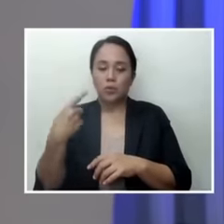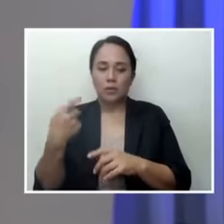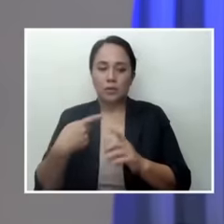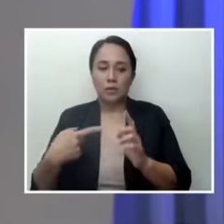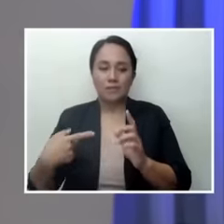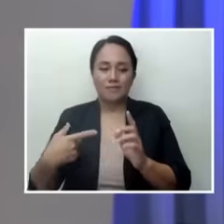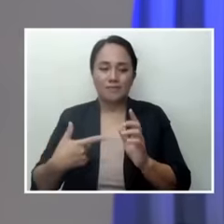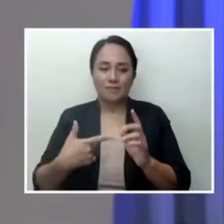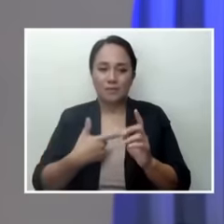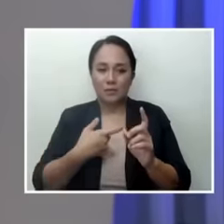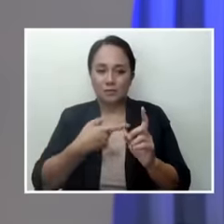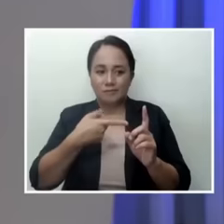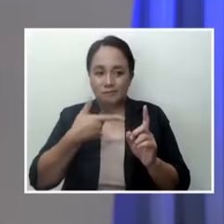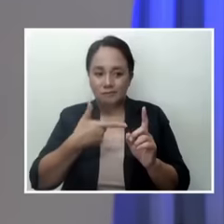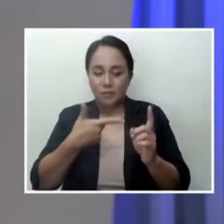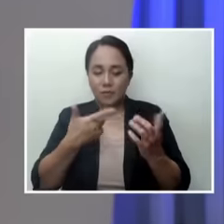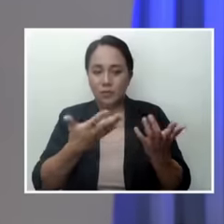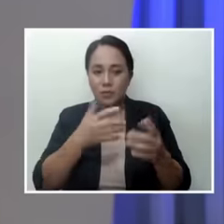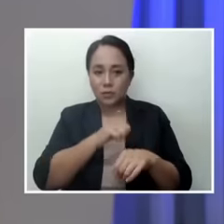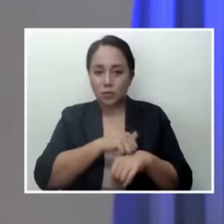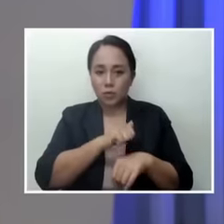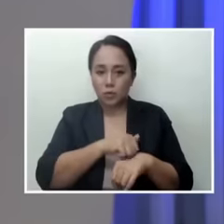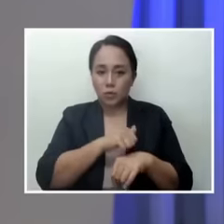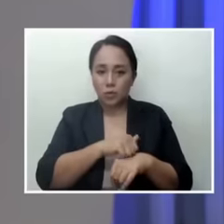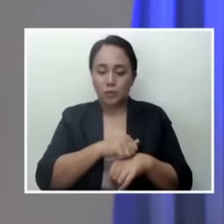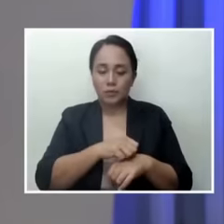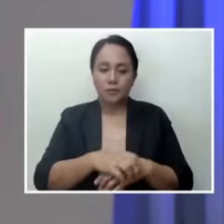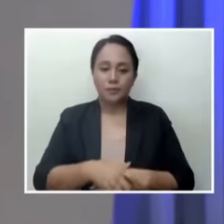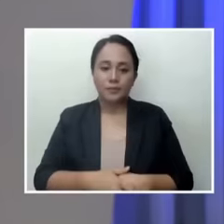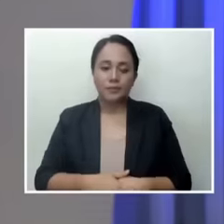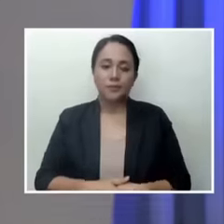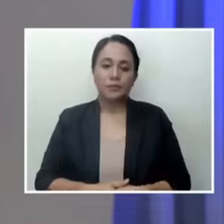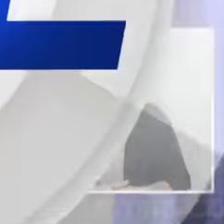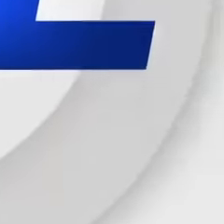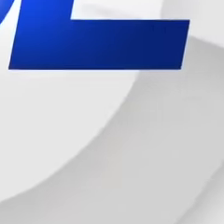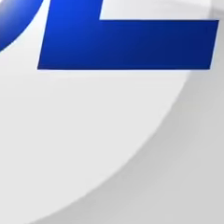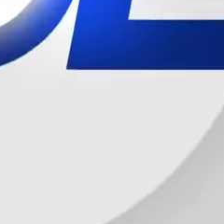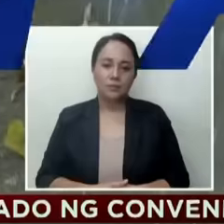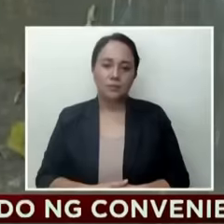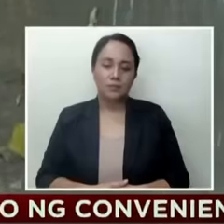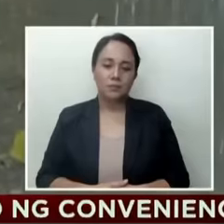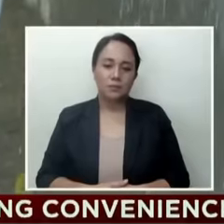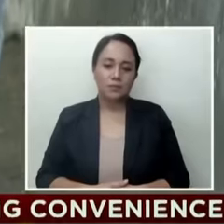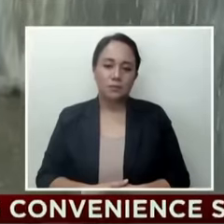tindahan. Exclusive, nagpapatrol, Liza Aquino.